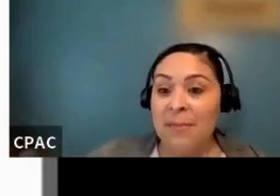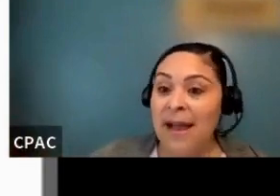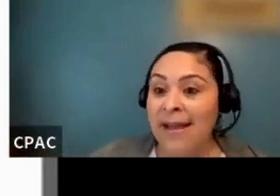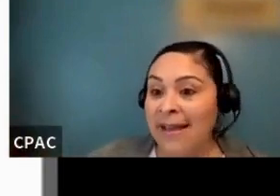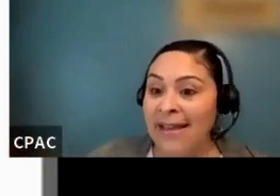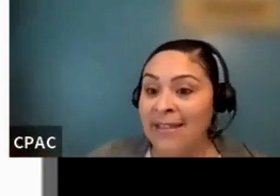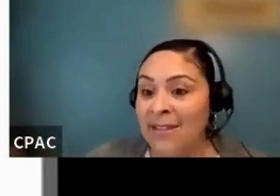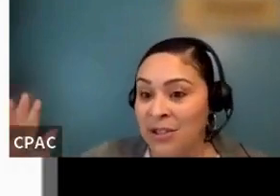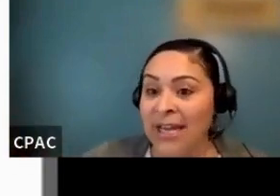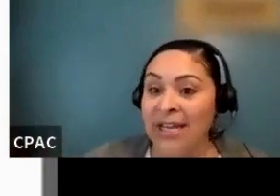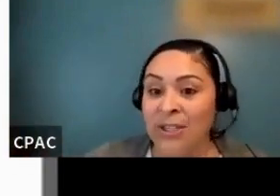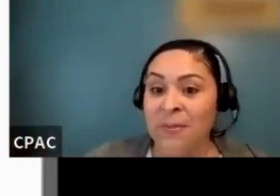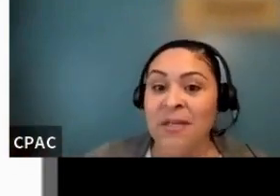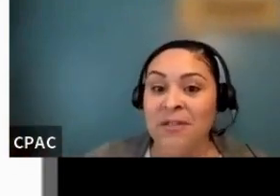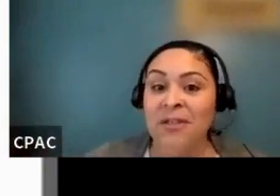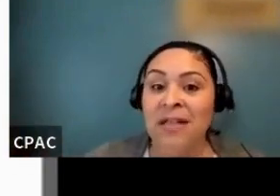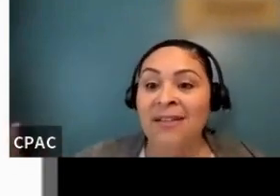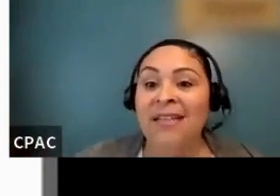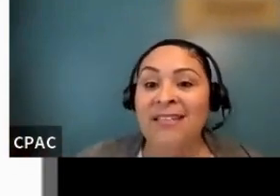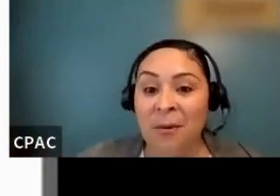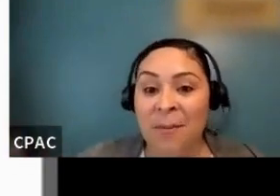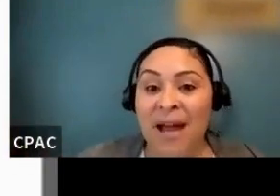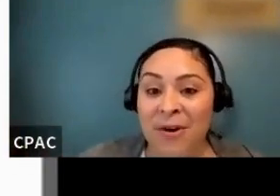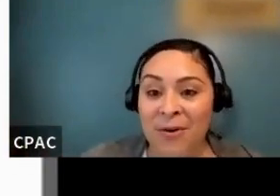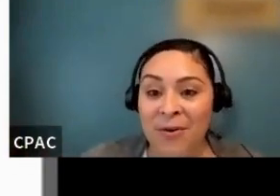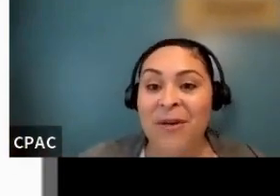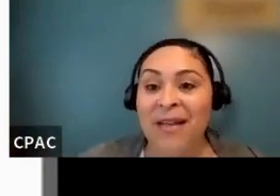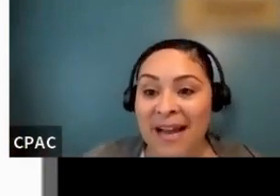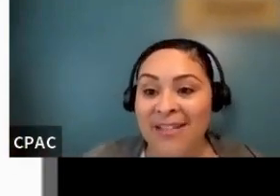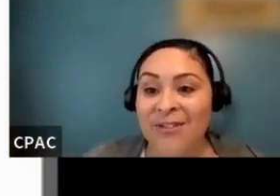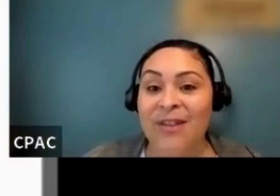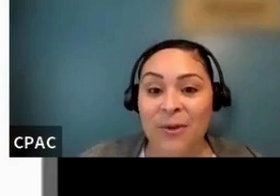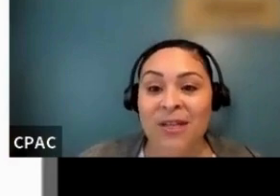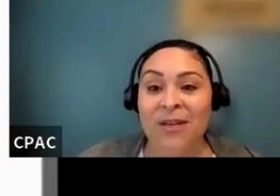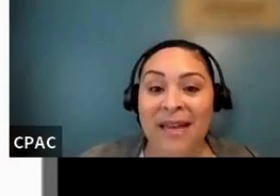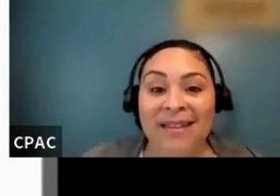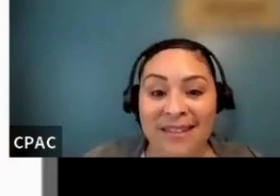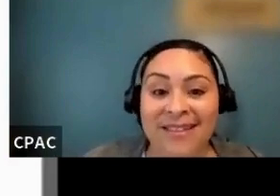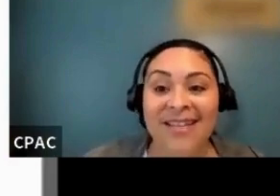我们现在想知道谁来参加了我们的会议。